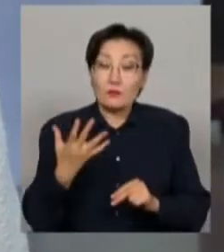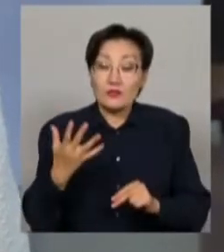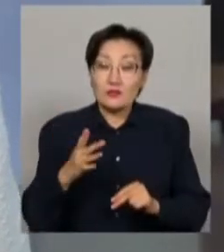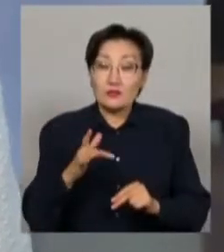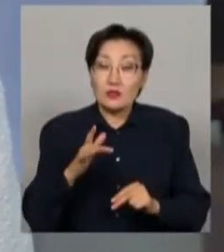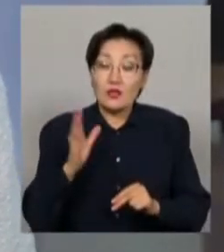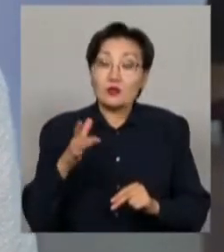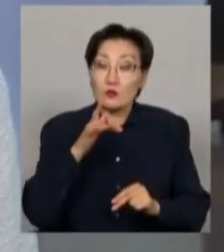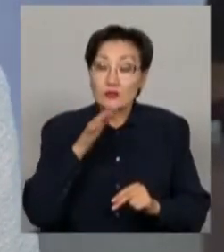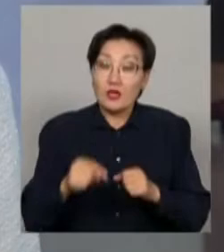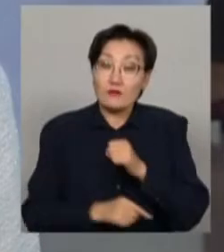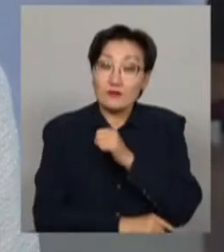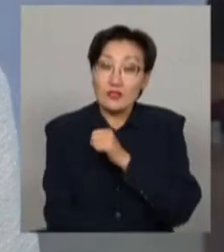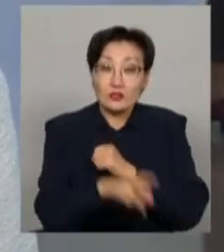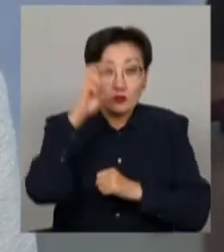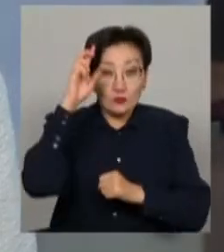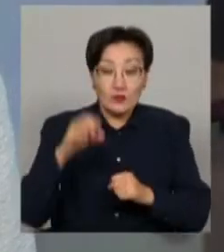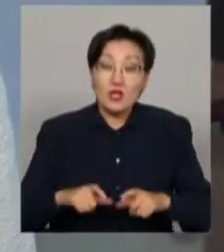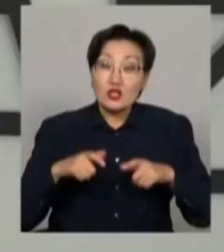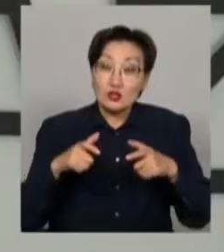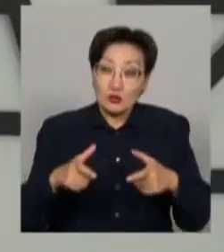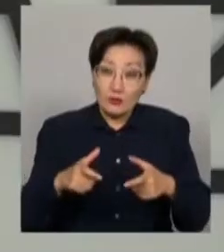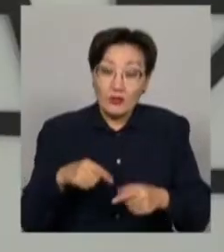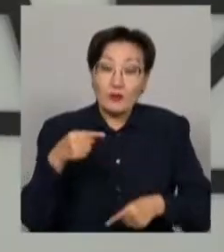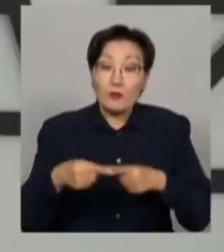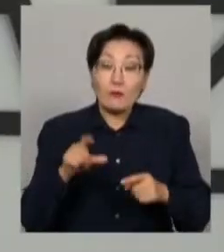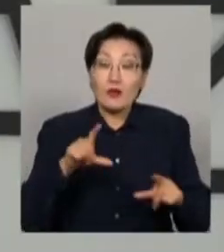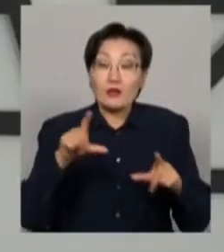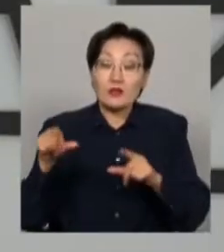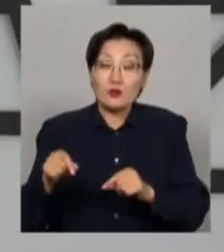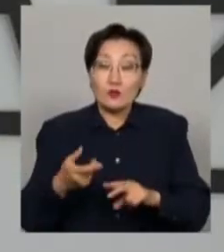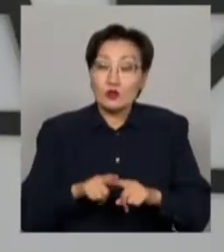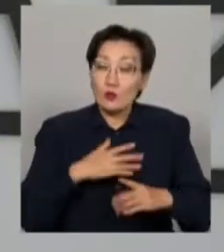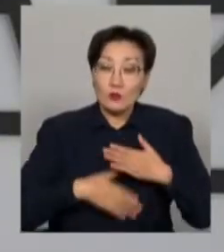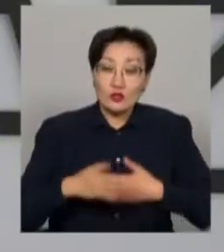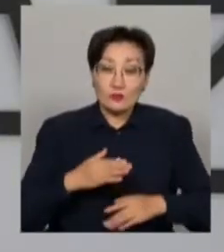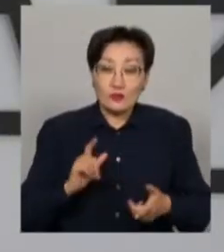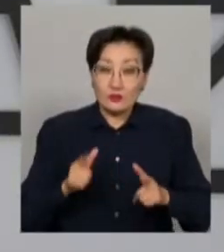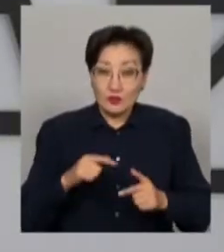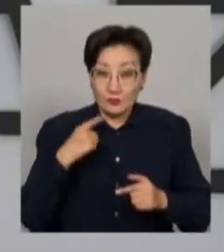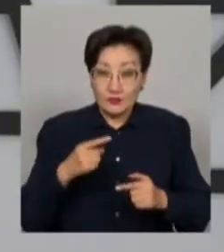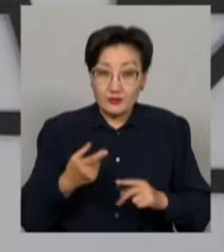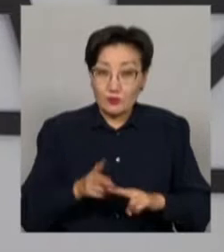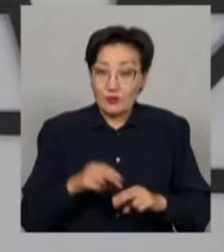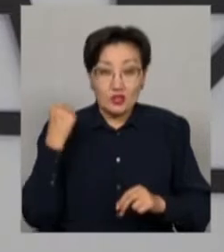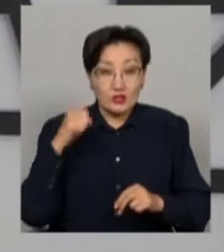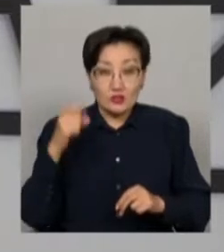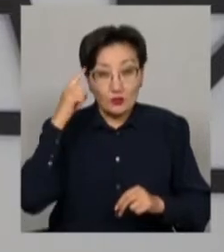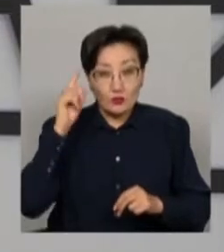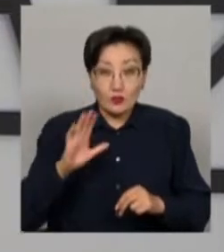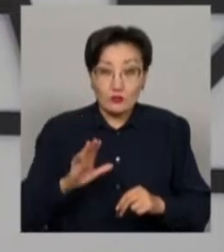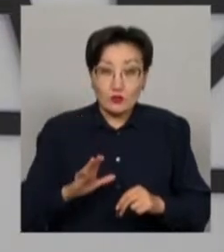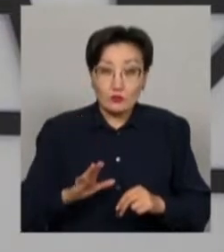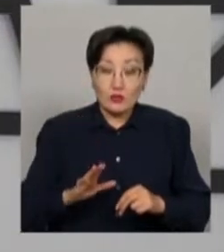уақытта Финляндия еліне жолдама алып отырмыз. Өте қуаныштымын. Шыны керек, мен бұндай жеңісті күтпеп едім.